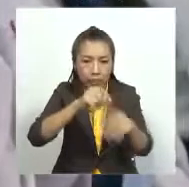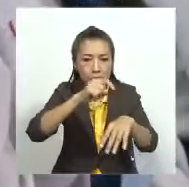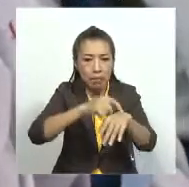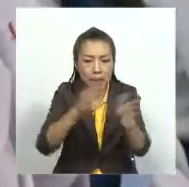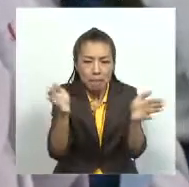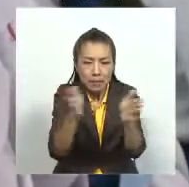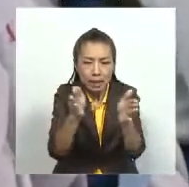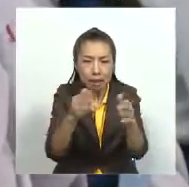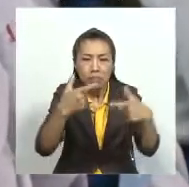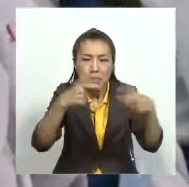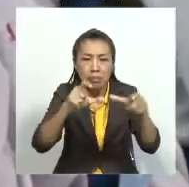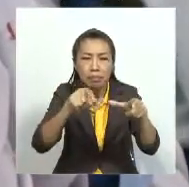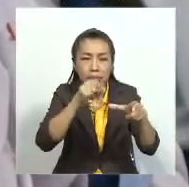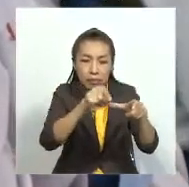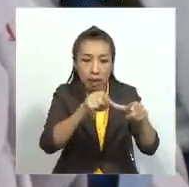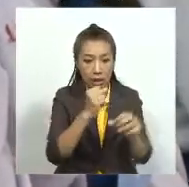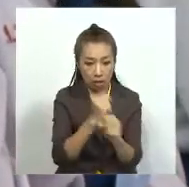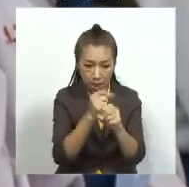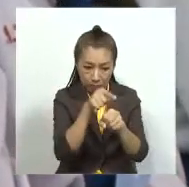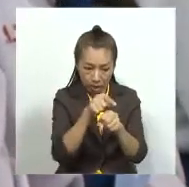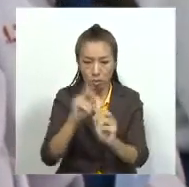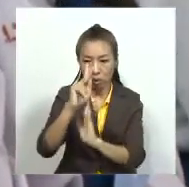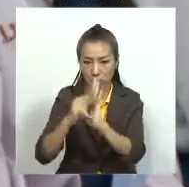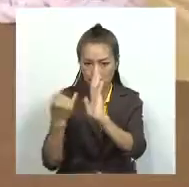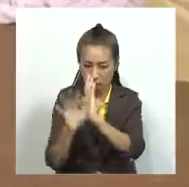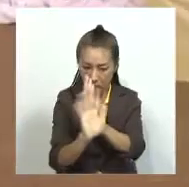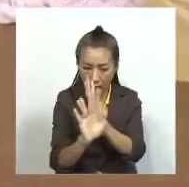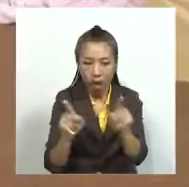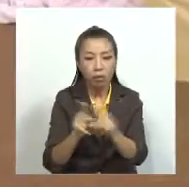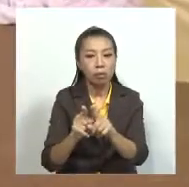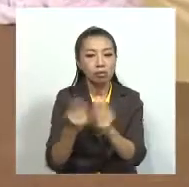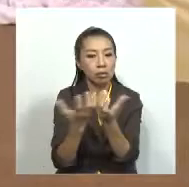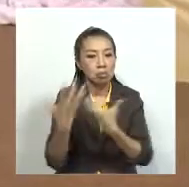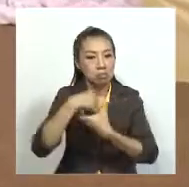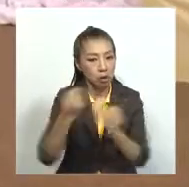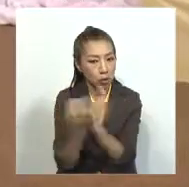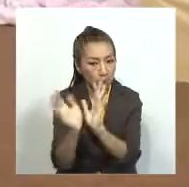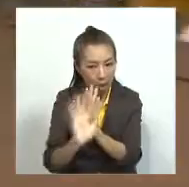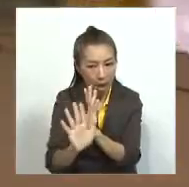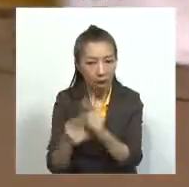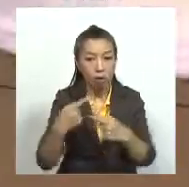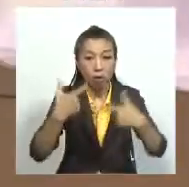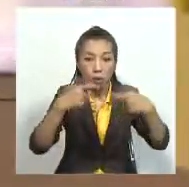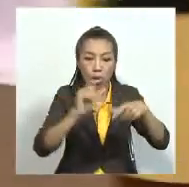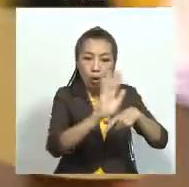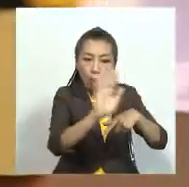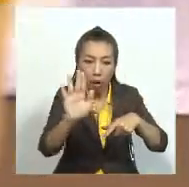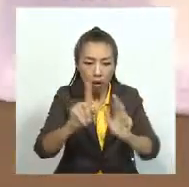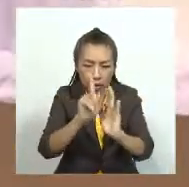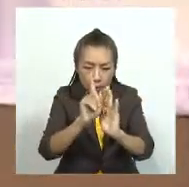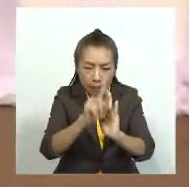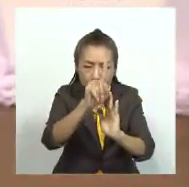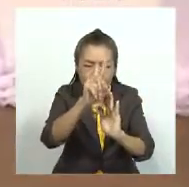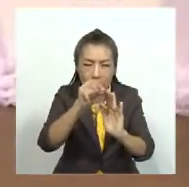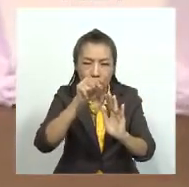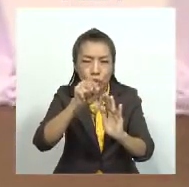องจัดทำขึ้นโดยไม่ขัดต่อข้อกฎหมายหรือว่าขัดต่อหลักศีลธรรมอันดีผลงานแต่ละเรื่องความยาวไม่น้อยกว่า